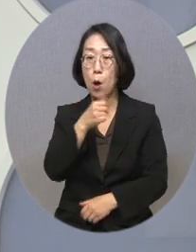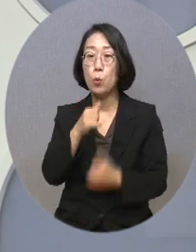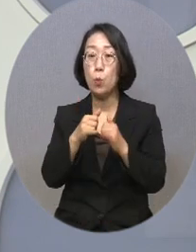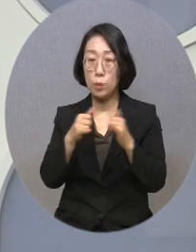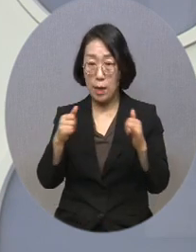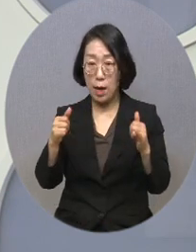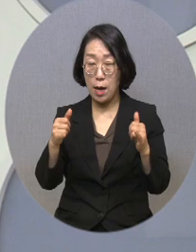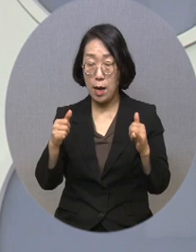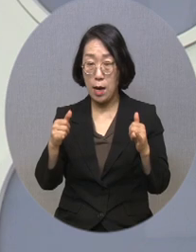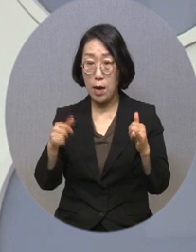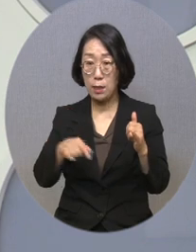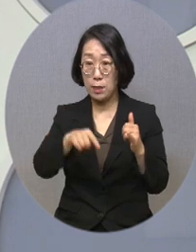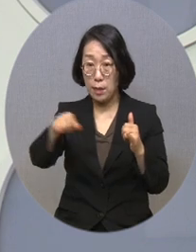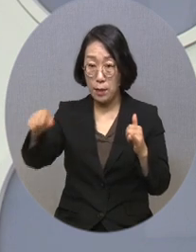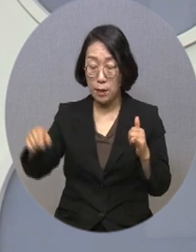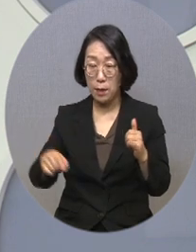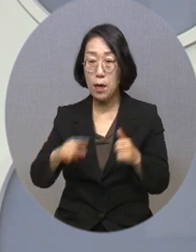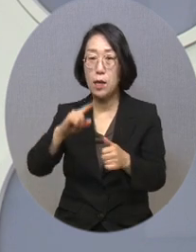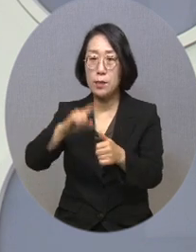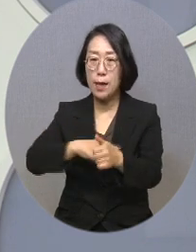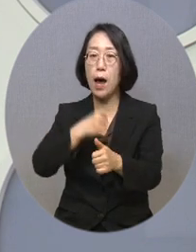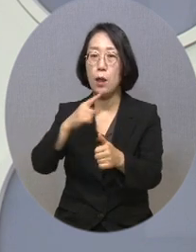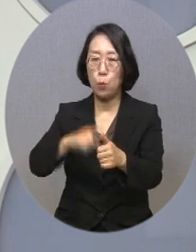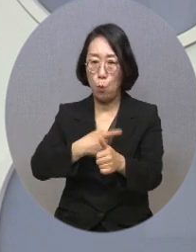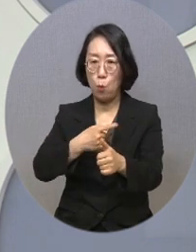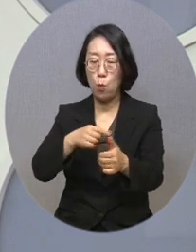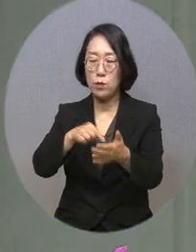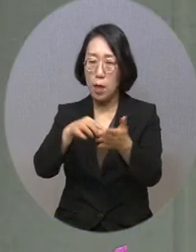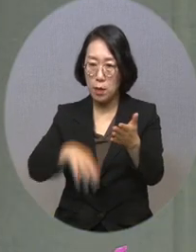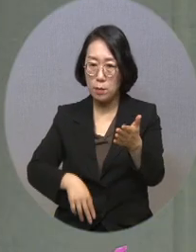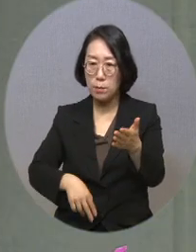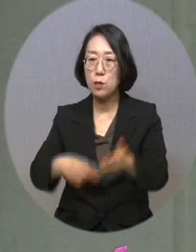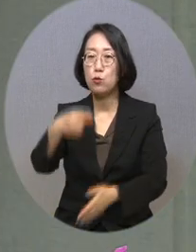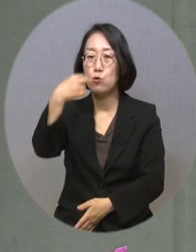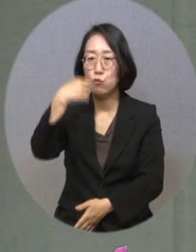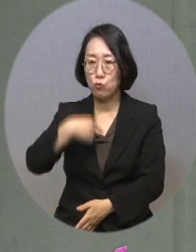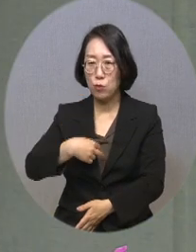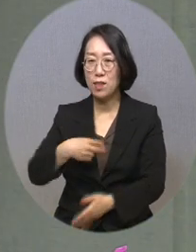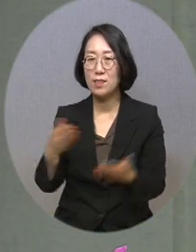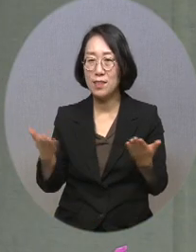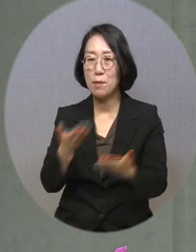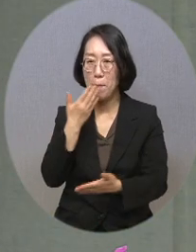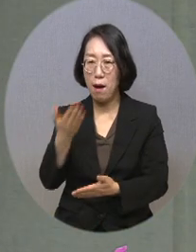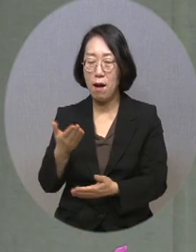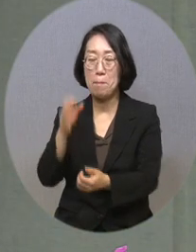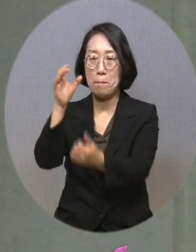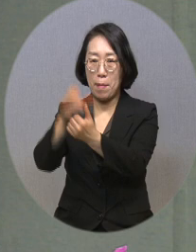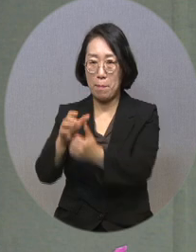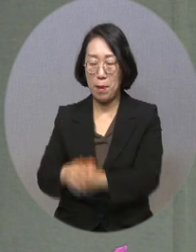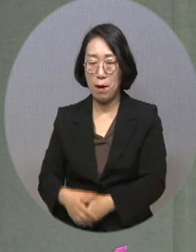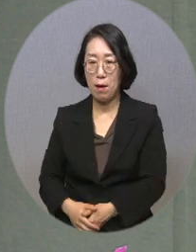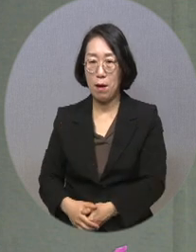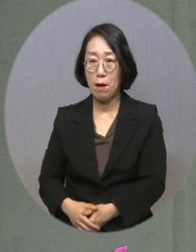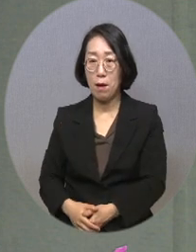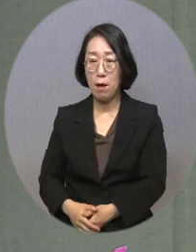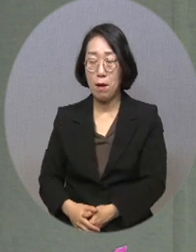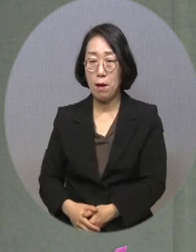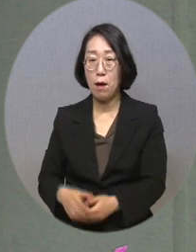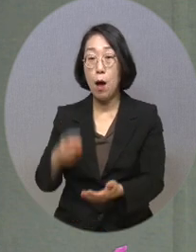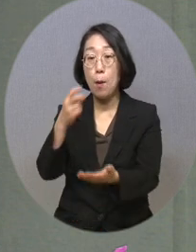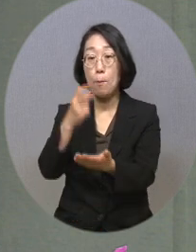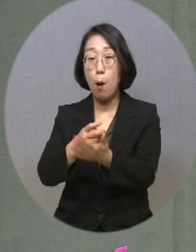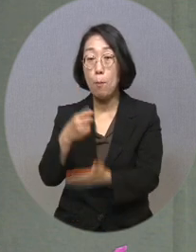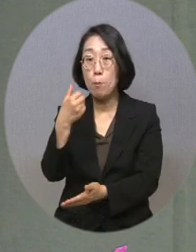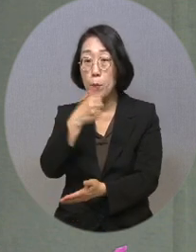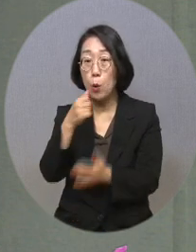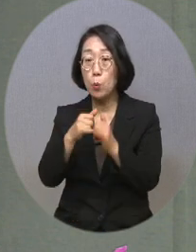변호사들에게 당시는 자동 자격을 부여를 했습니다. 아, 그러니까 변호사들이